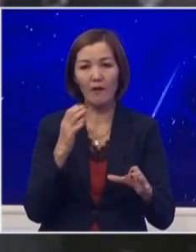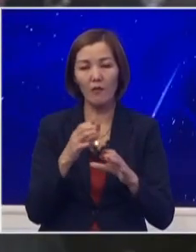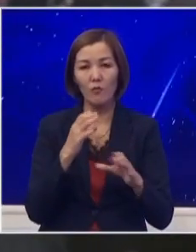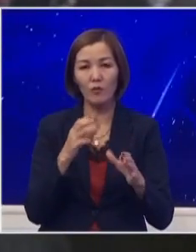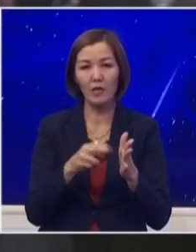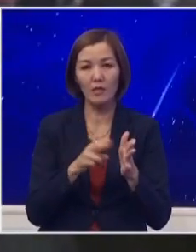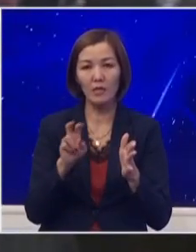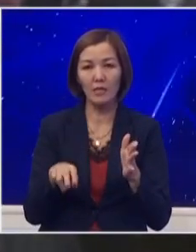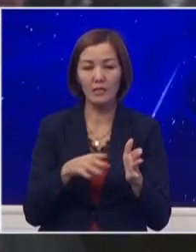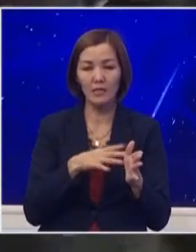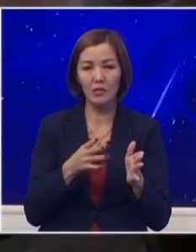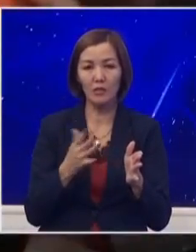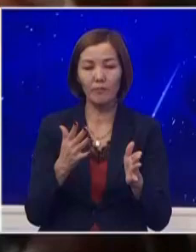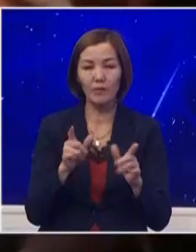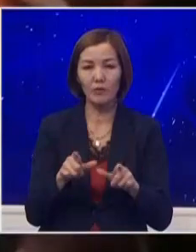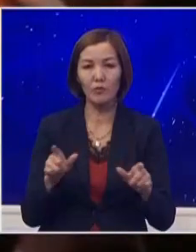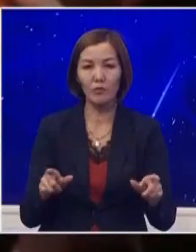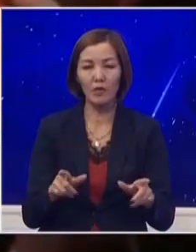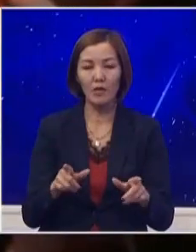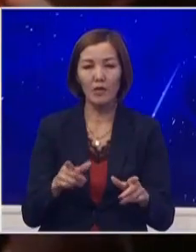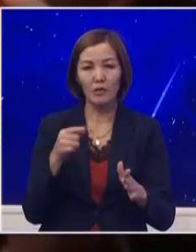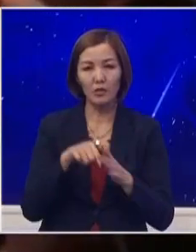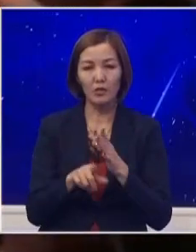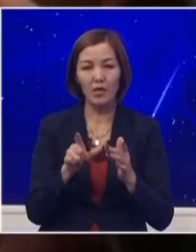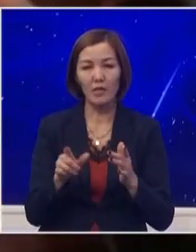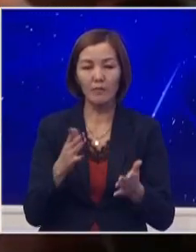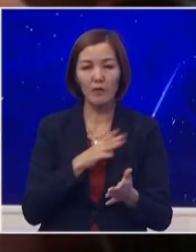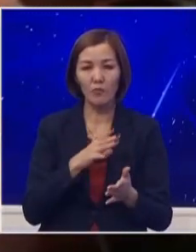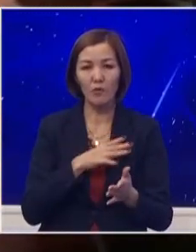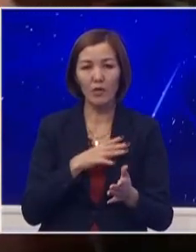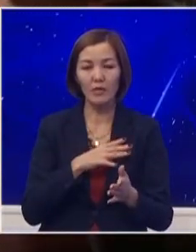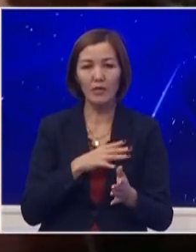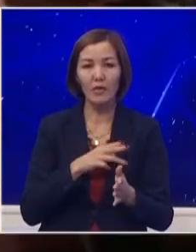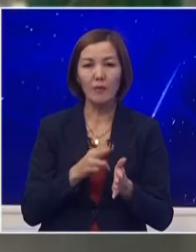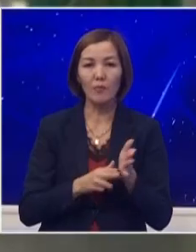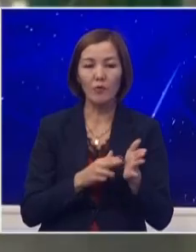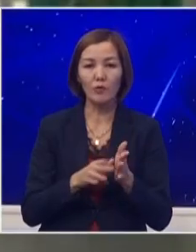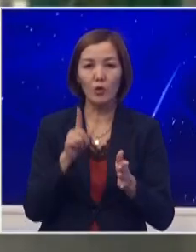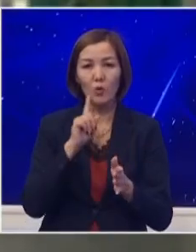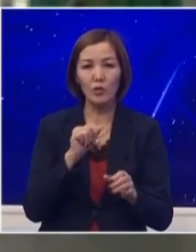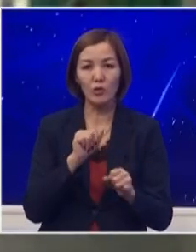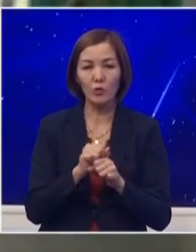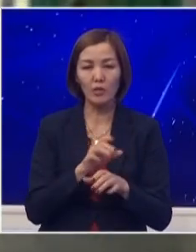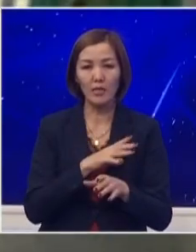шығып кеткен, оның 5-еуі жолаушылар вагоны болыпты. Әзірге осы желі арқылы өтетін пойыздар уақытша